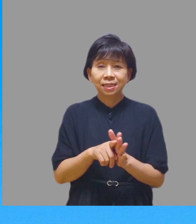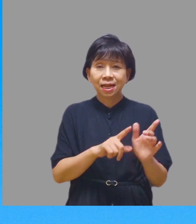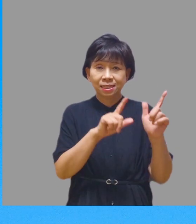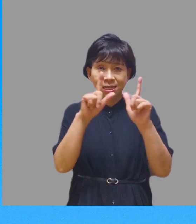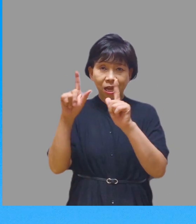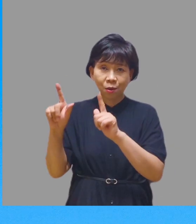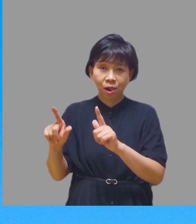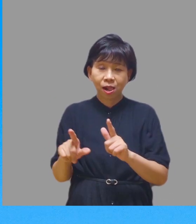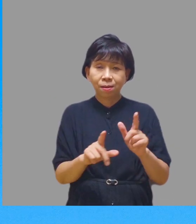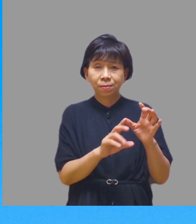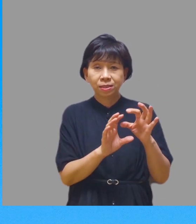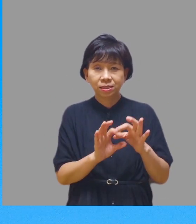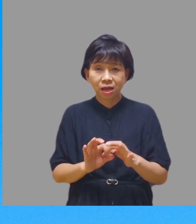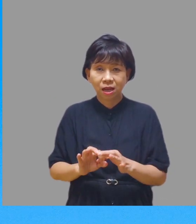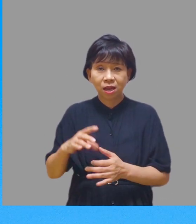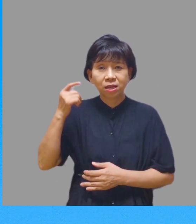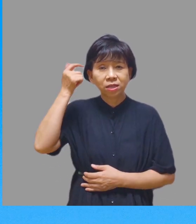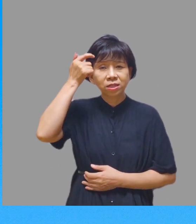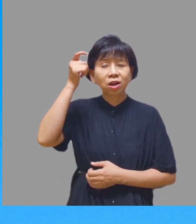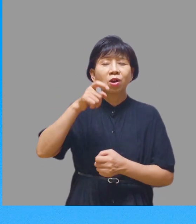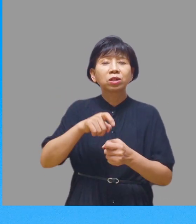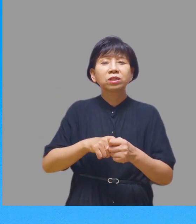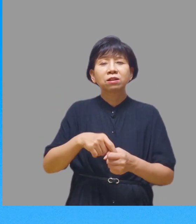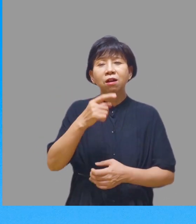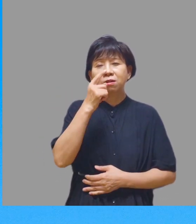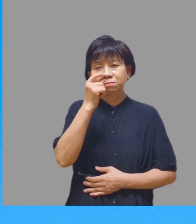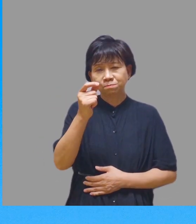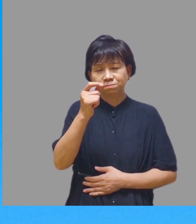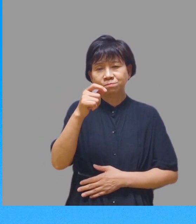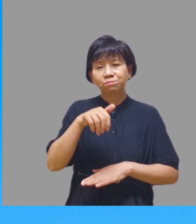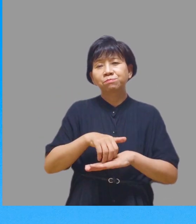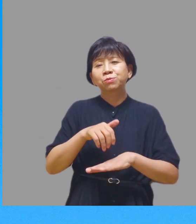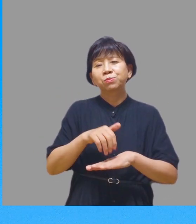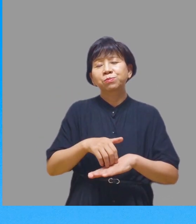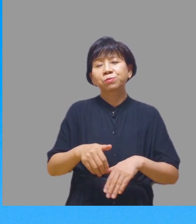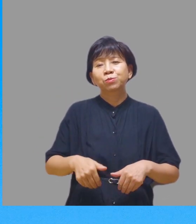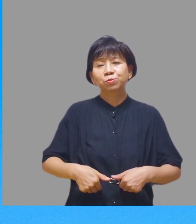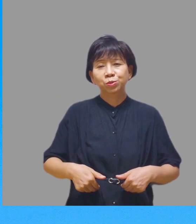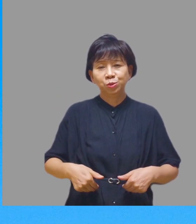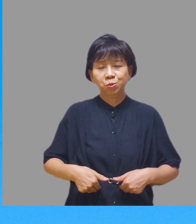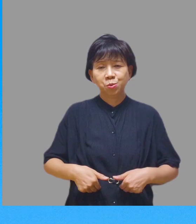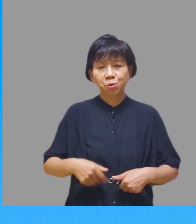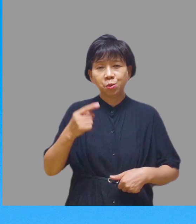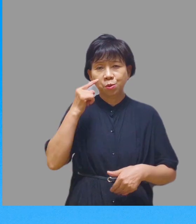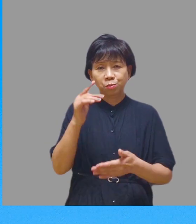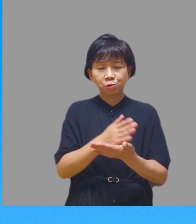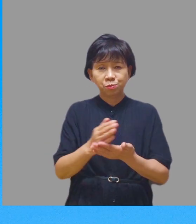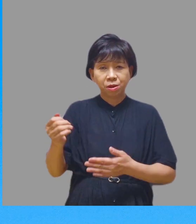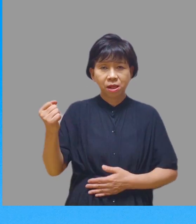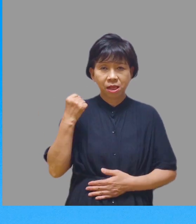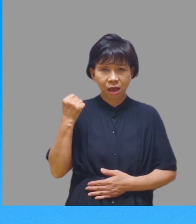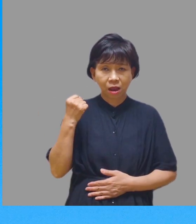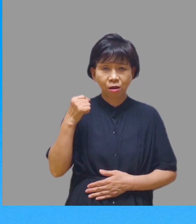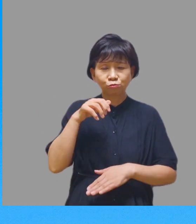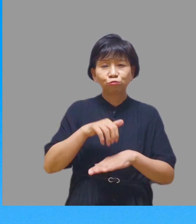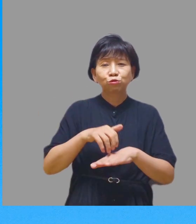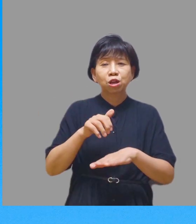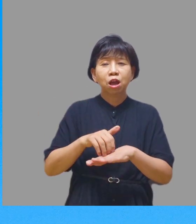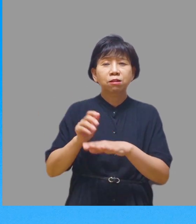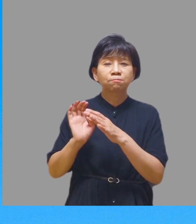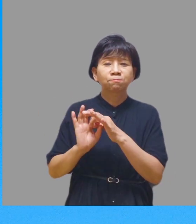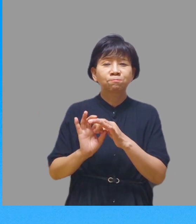신앙생활 하면서 영적 감각이 좀 훈련되어야 된다. 특별히 분별력, 꾸준한 훈련이